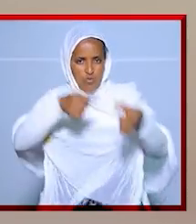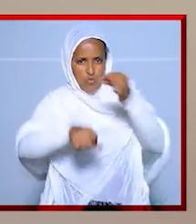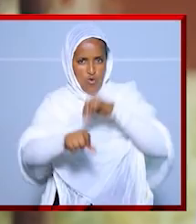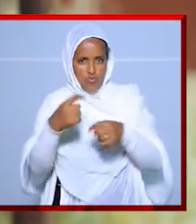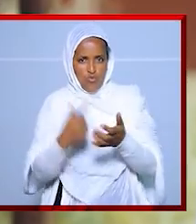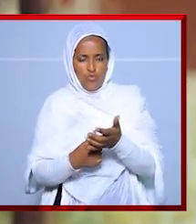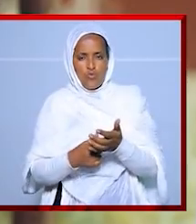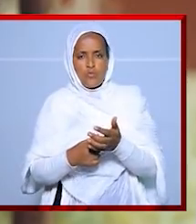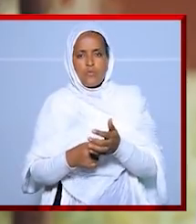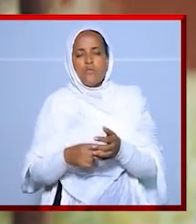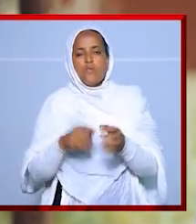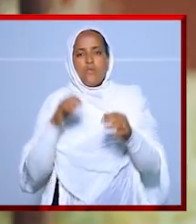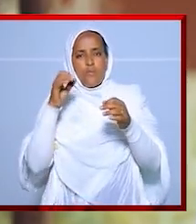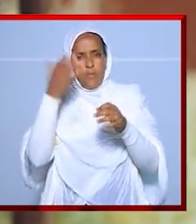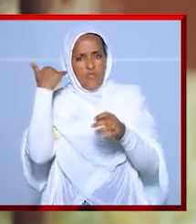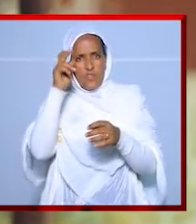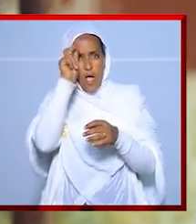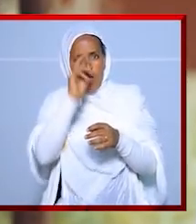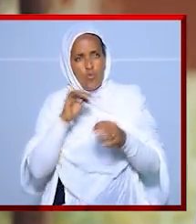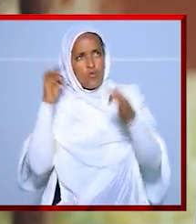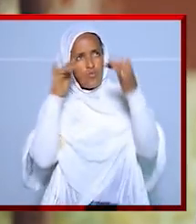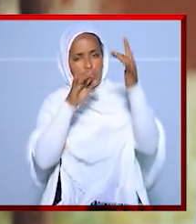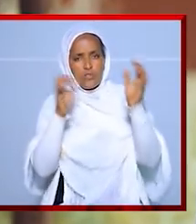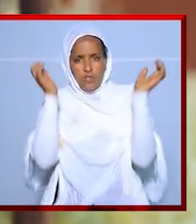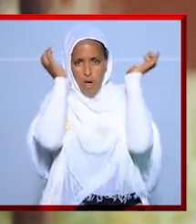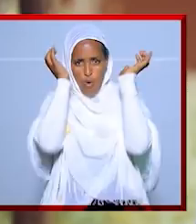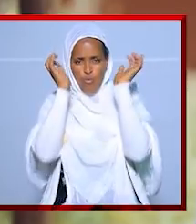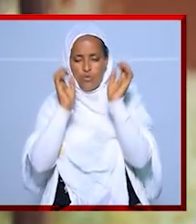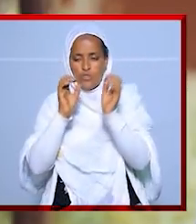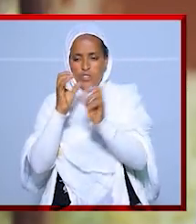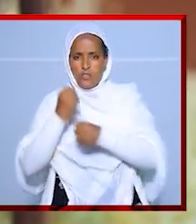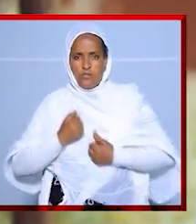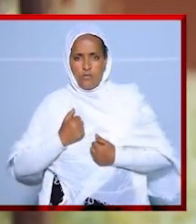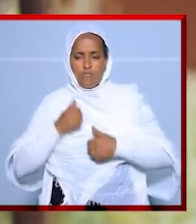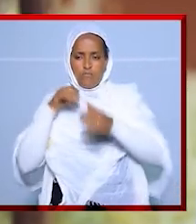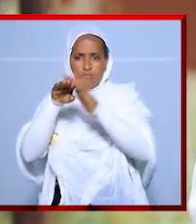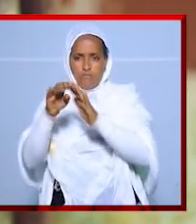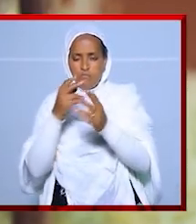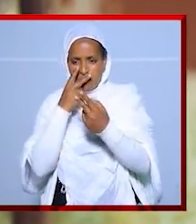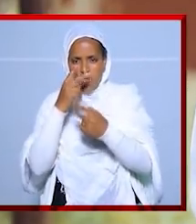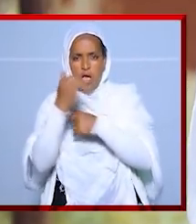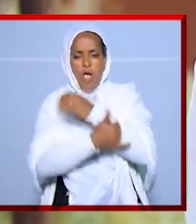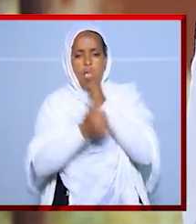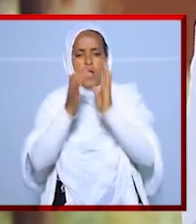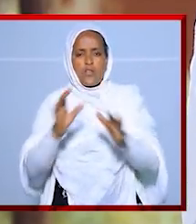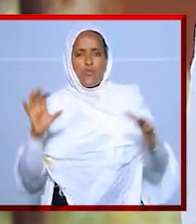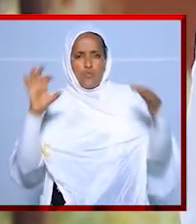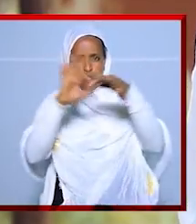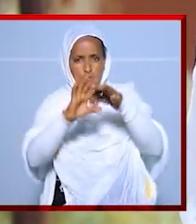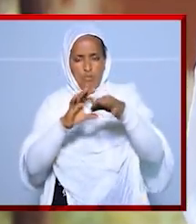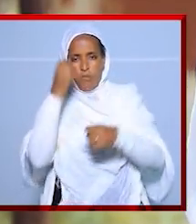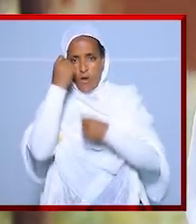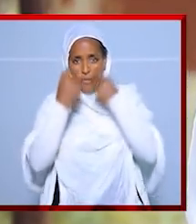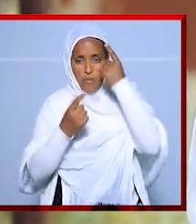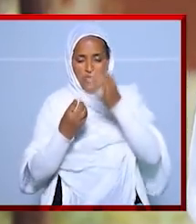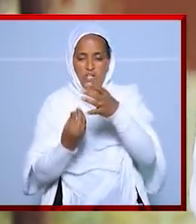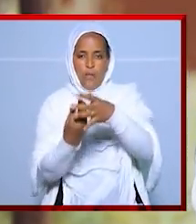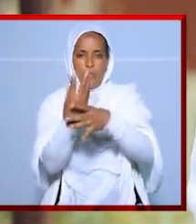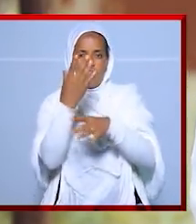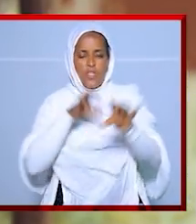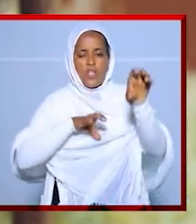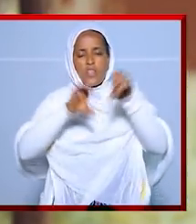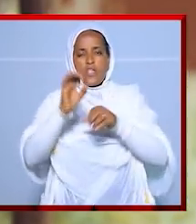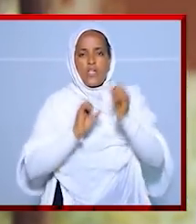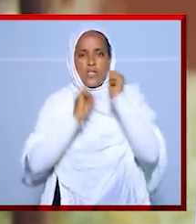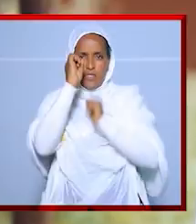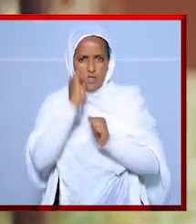ነው አስተዋጽኦ። ባድዋ ጦርነትም ጊዜ ታቦት ይዘን እንደዘመትን ታሪክ ተጽፏል። ይሄ ሁሉ ምንድነው? ሀገራዊ አንድነትና መግባባት